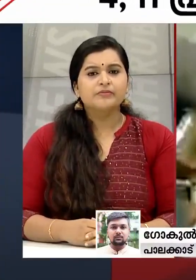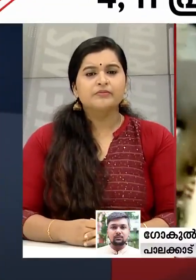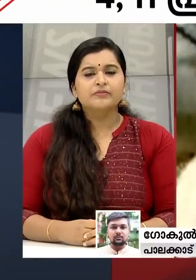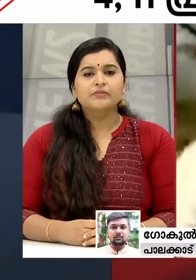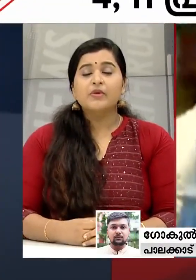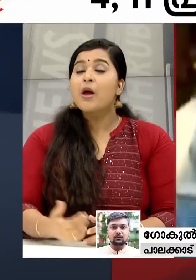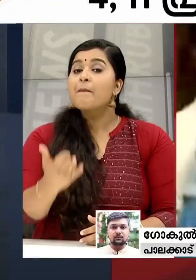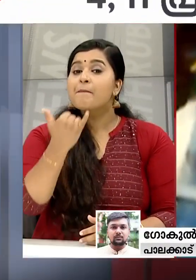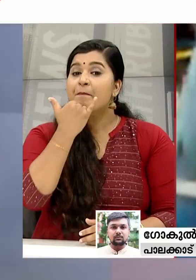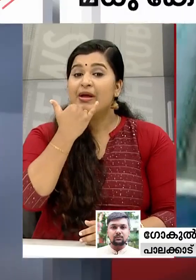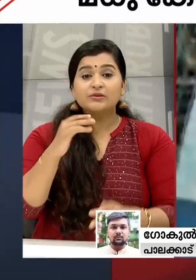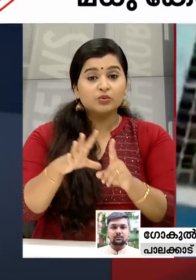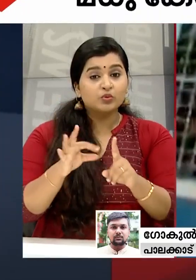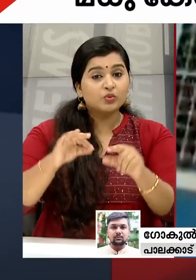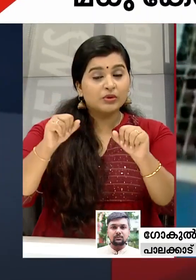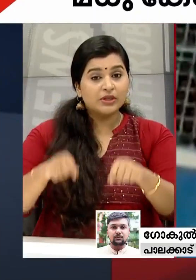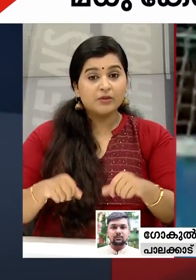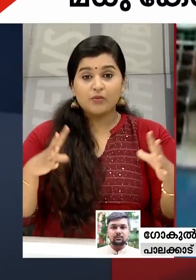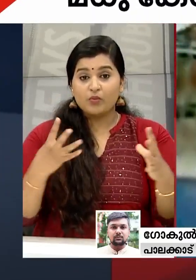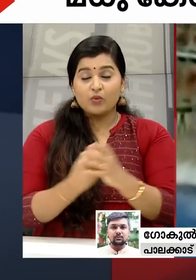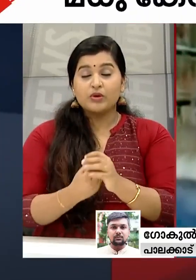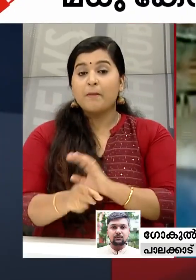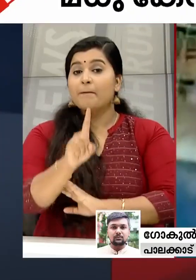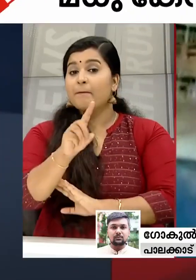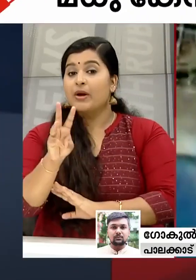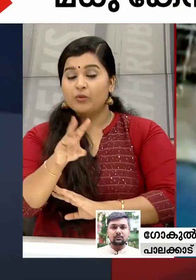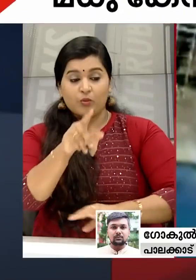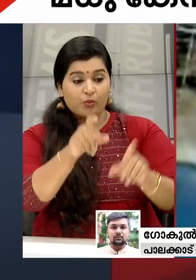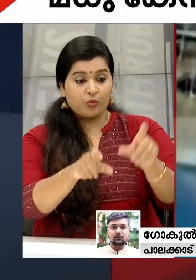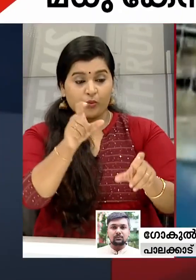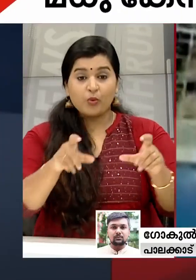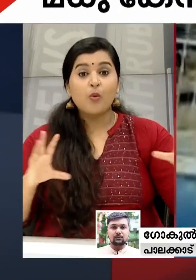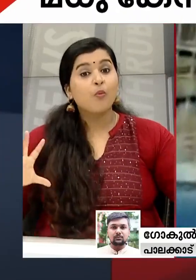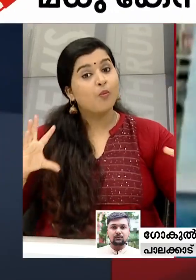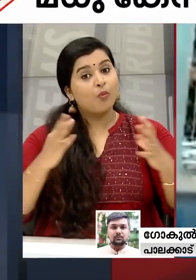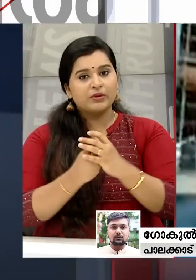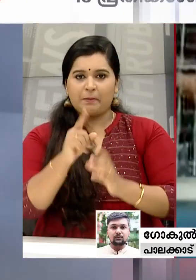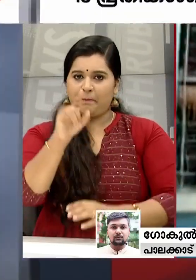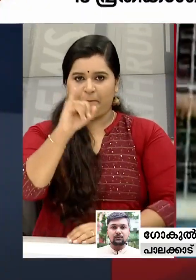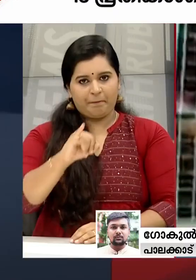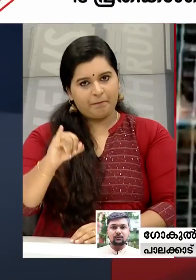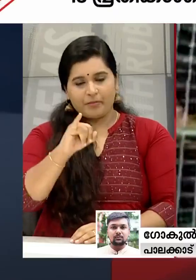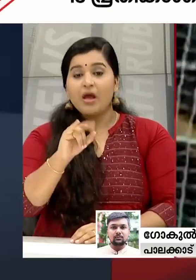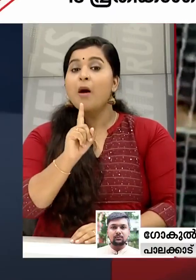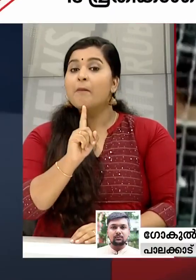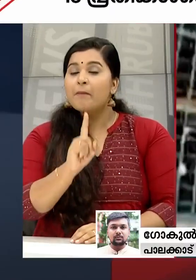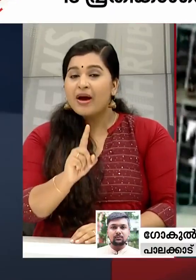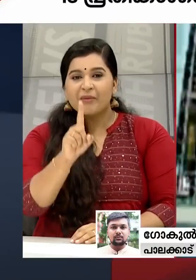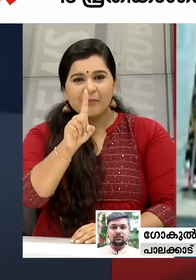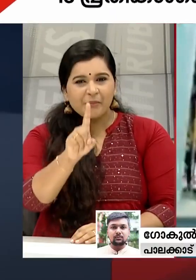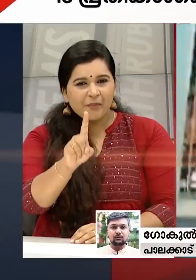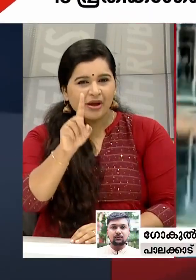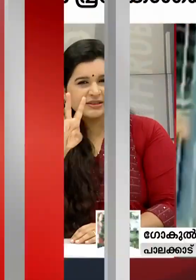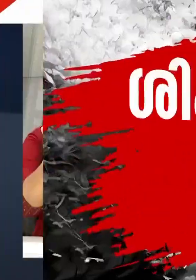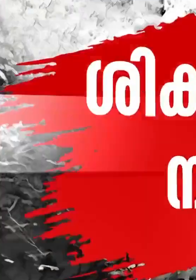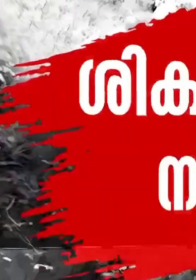13 പ്രതികൾക്കെതിരെ കോടതി കണ്ടെത്തിയത്. 16 പ്രതി മുനീറിനെതിരെ കാൽമുട്ട് കൊണ്ട് മധുവിനെ ആക്രമിച്ചു